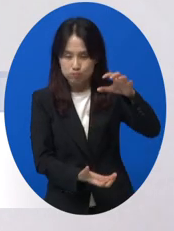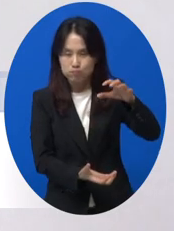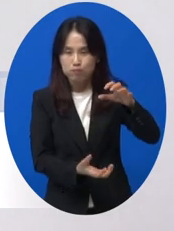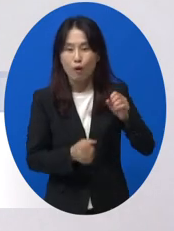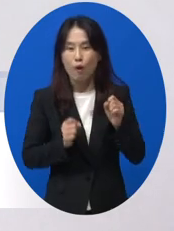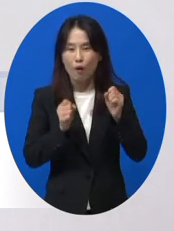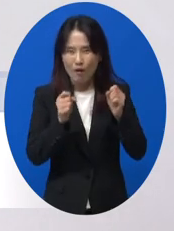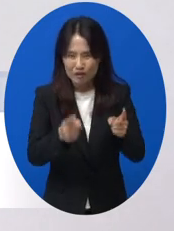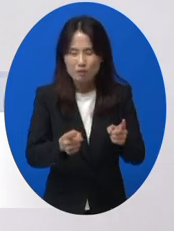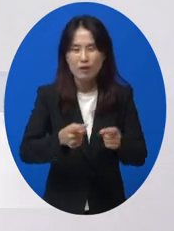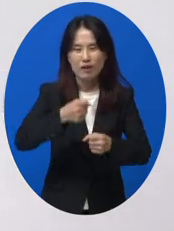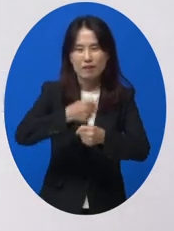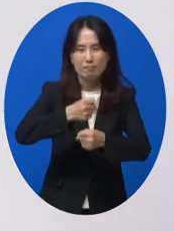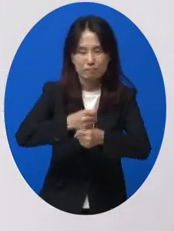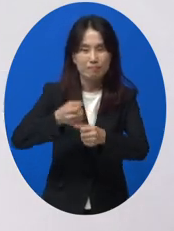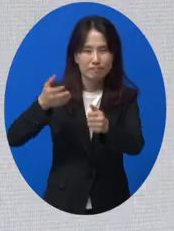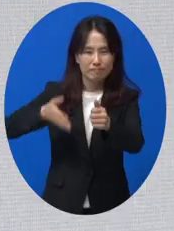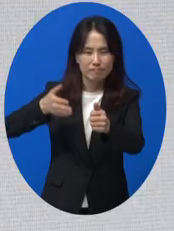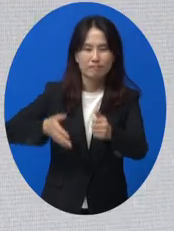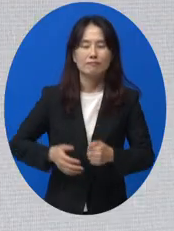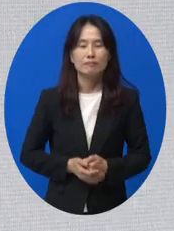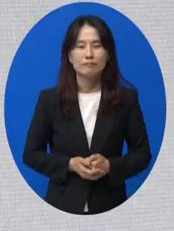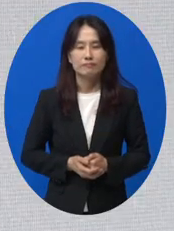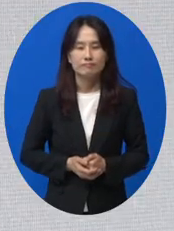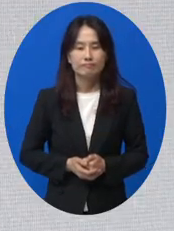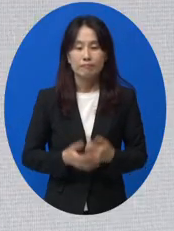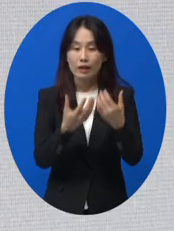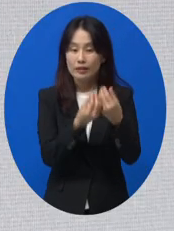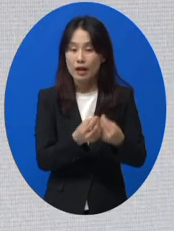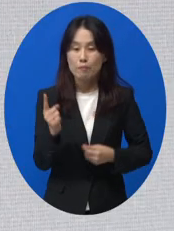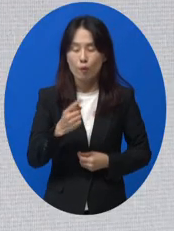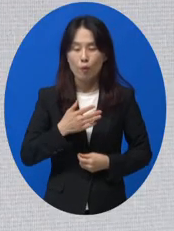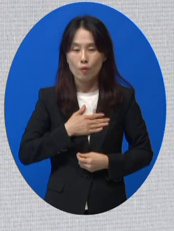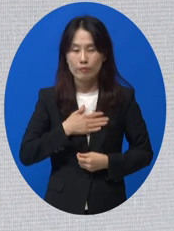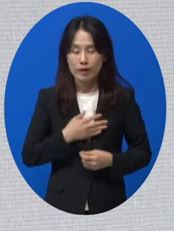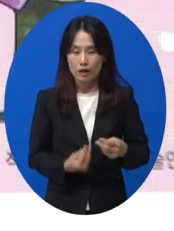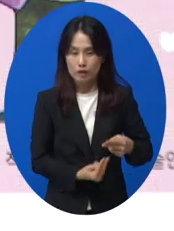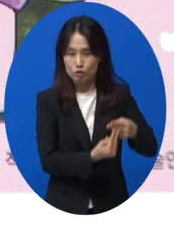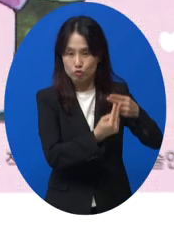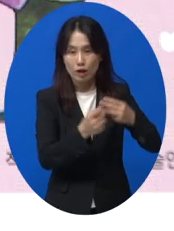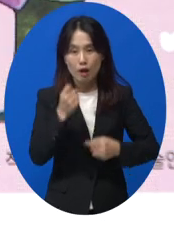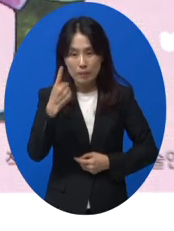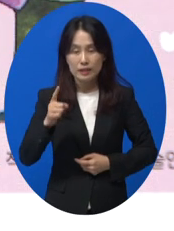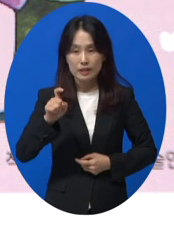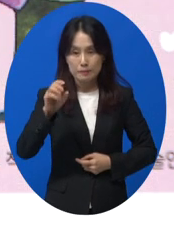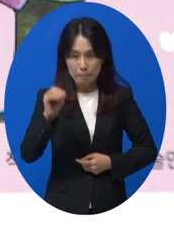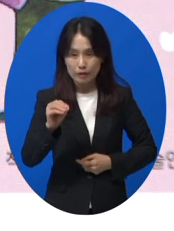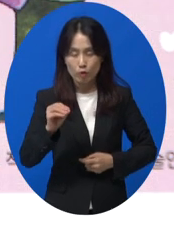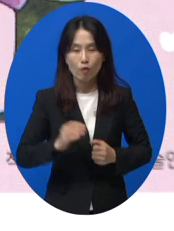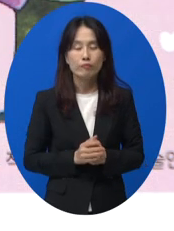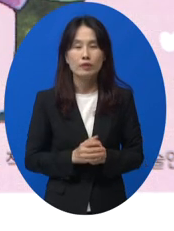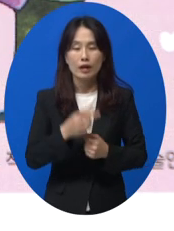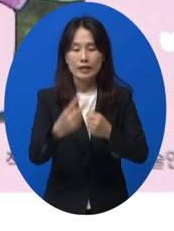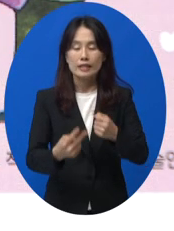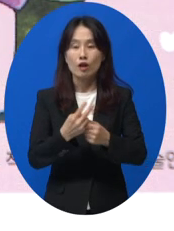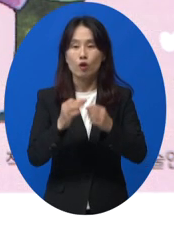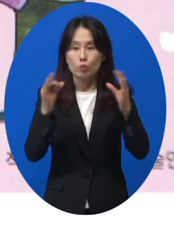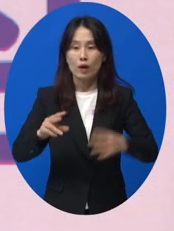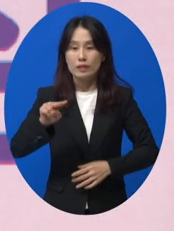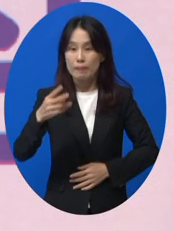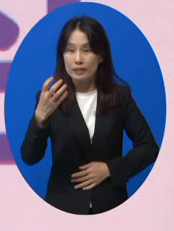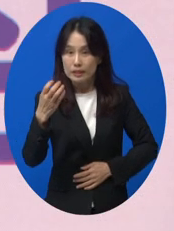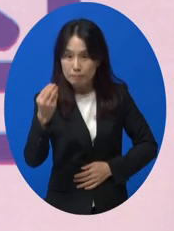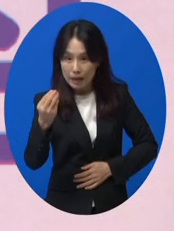경제적으로 이렇게 축적할 수 있는 기회를 만들고 예를 들면 본인 저축액이 매달 10만 원씩 240만 원일